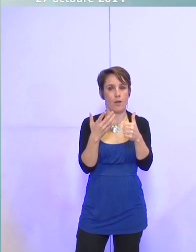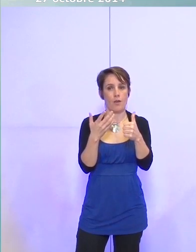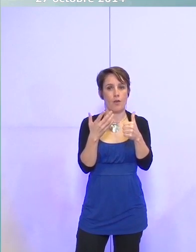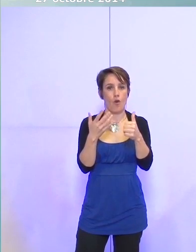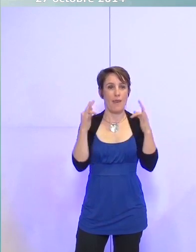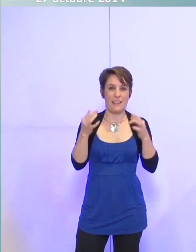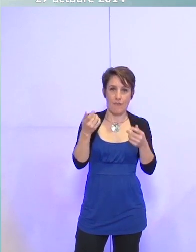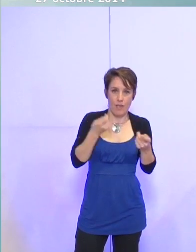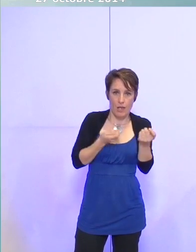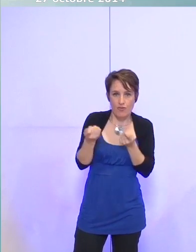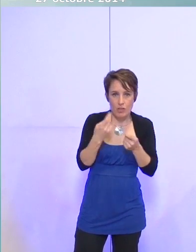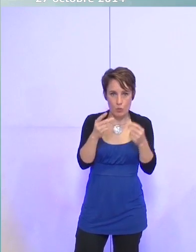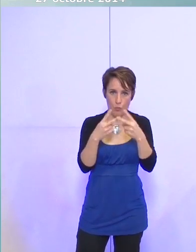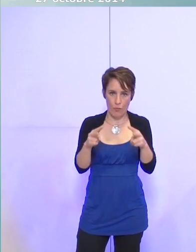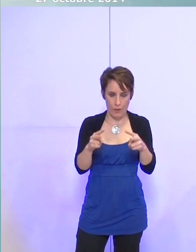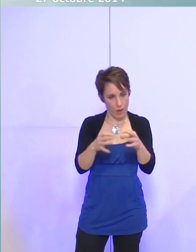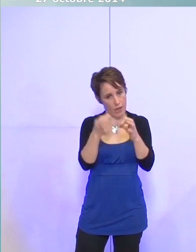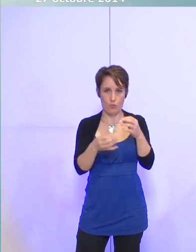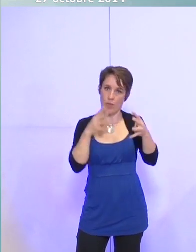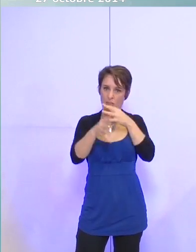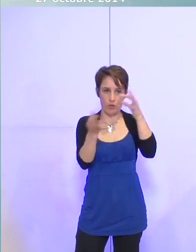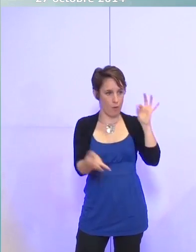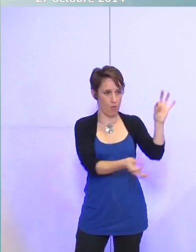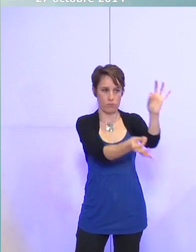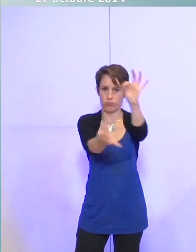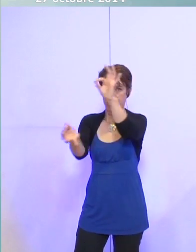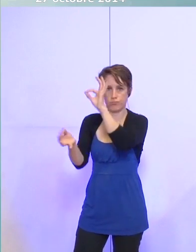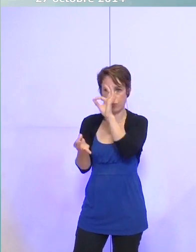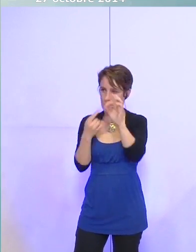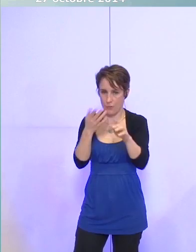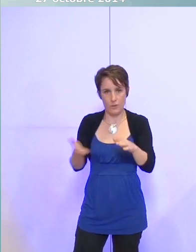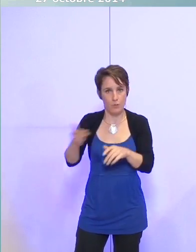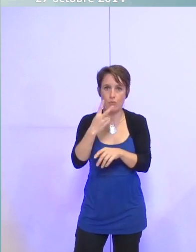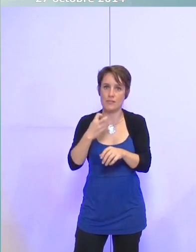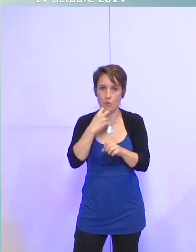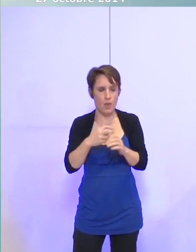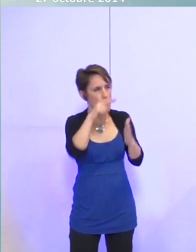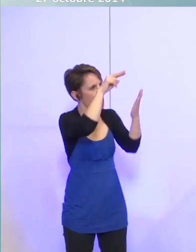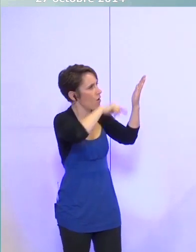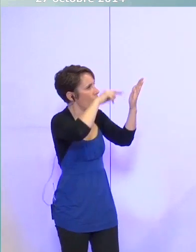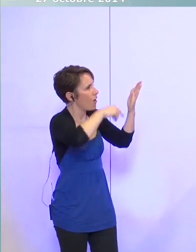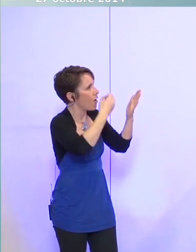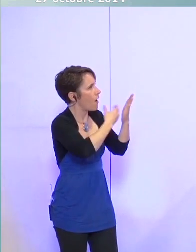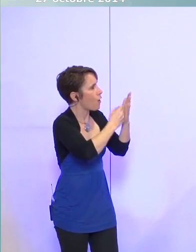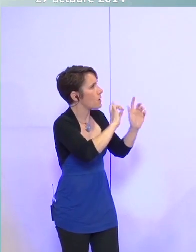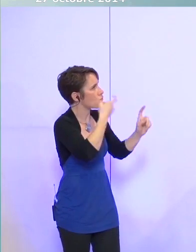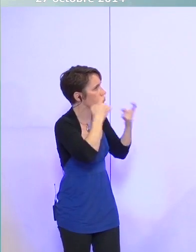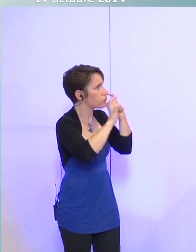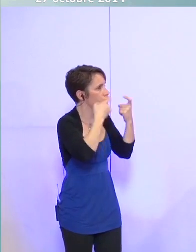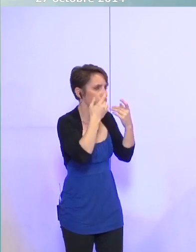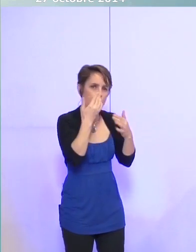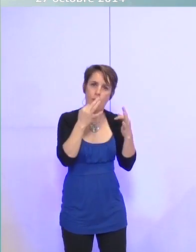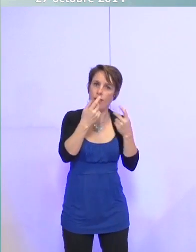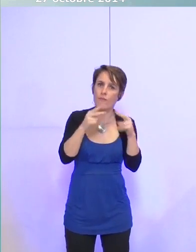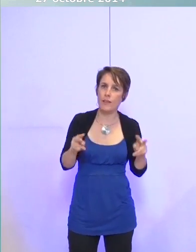de la cité. Publier des données de tout ordre permet aux citoyens d'observer, de surveiller, de connaître de nombreux sujets traités par la ville, et